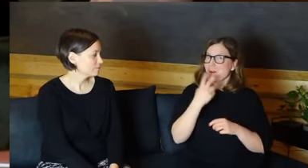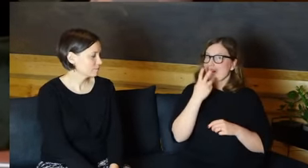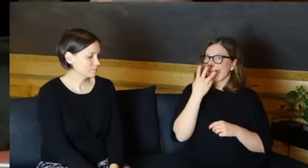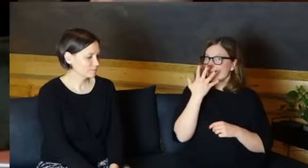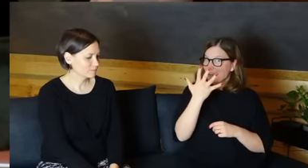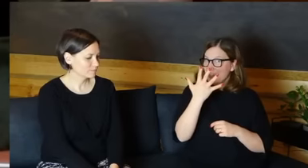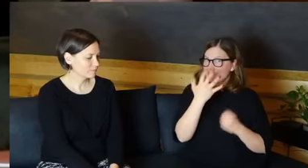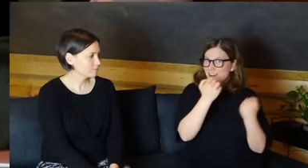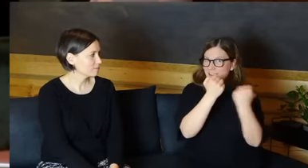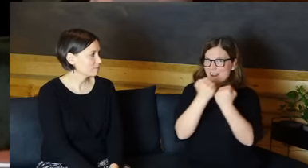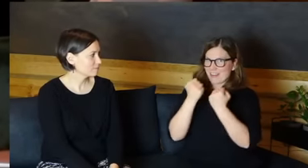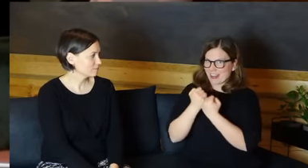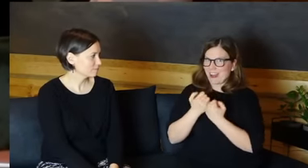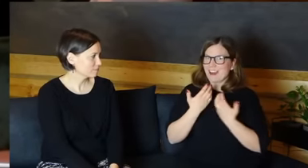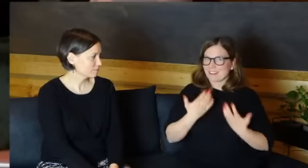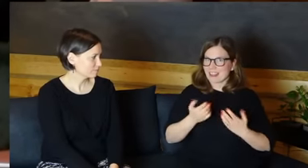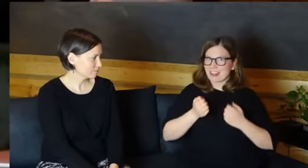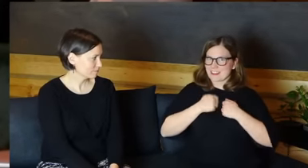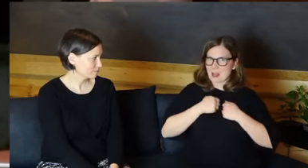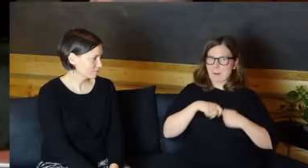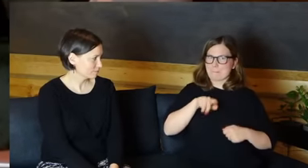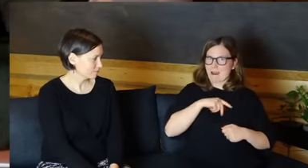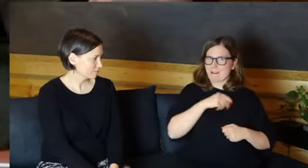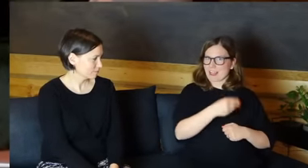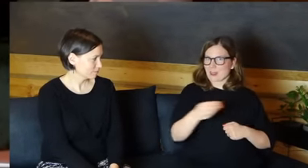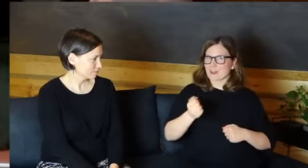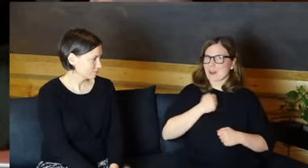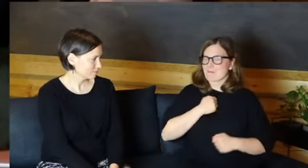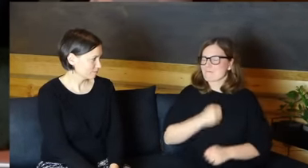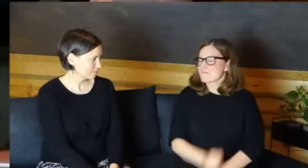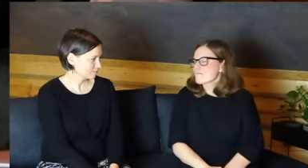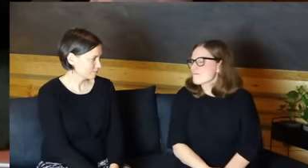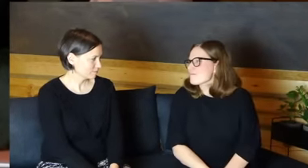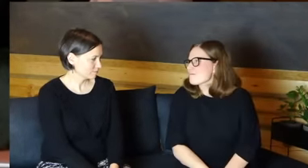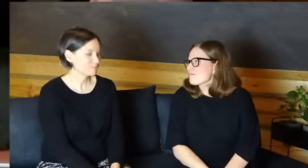Joo. Tota, lähetän käymään tota,